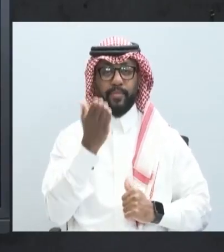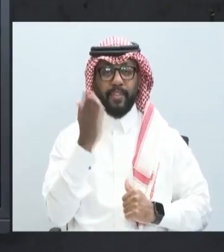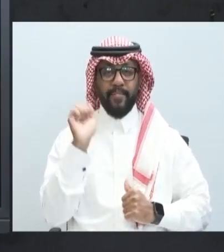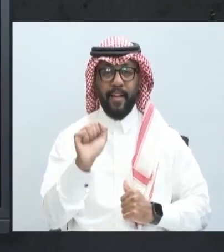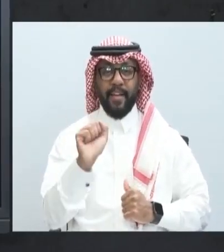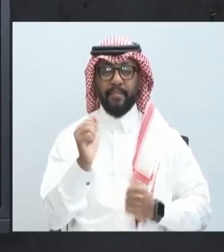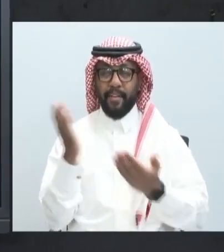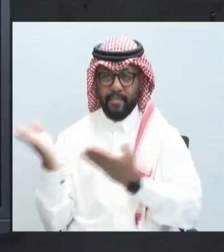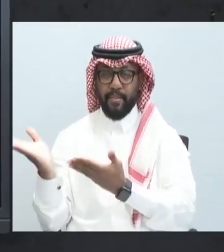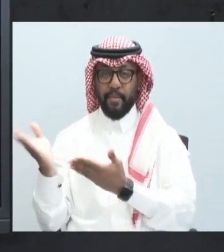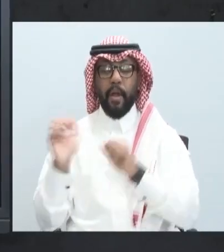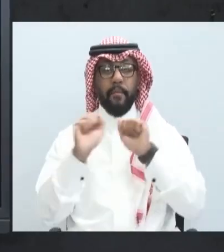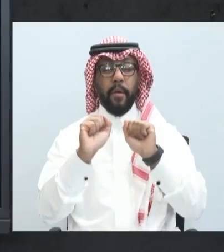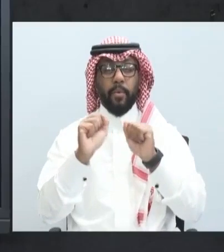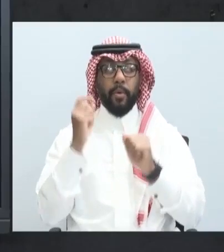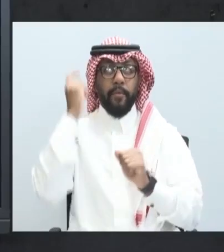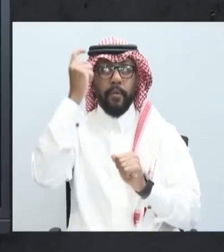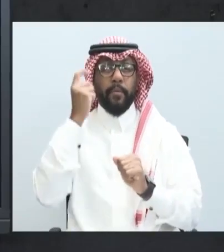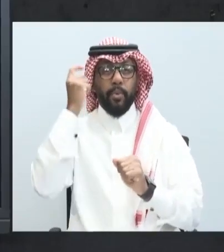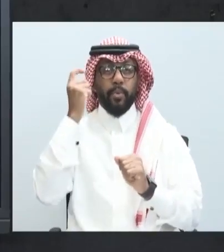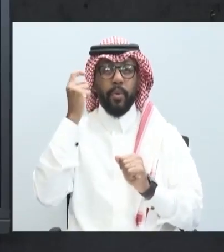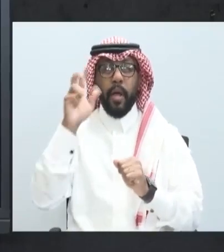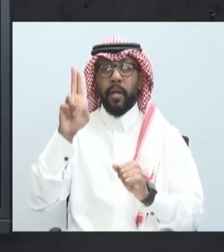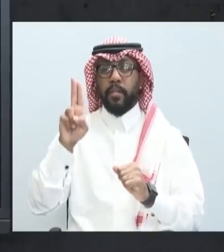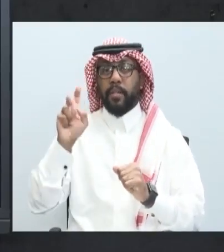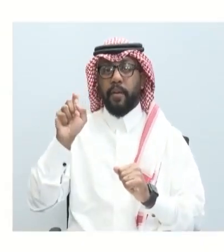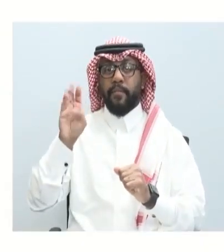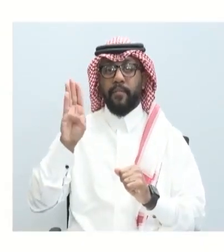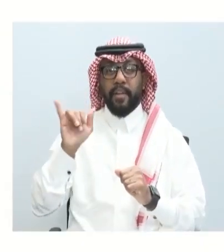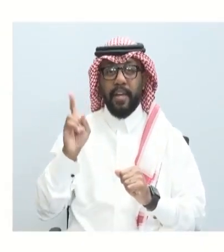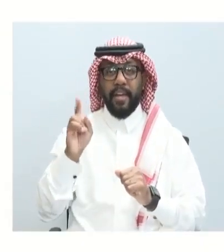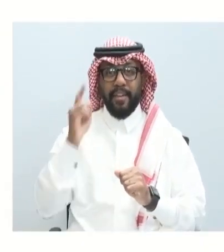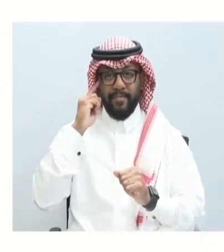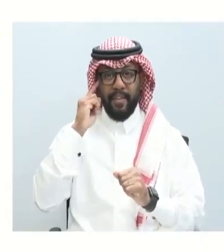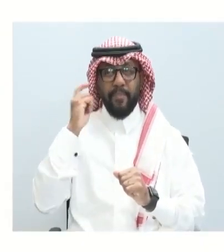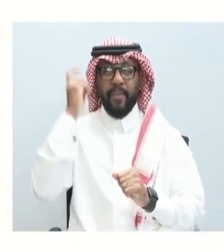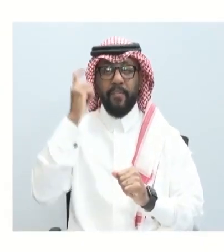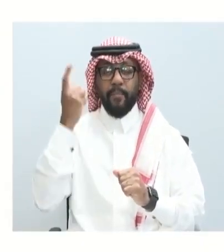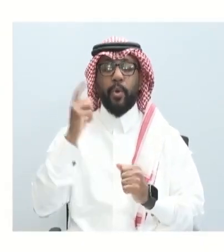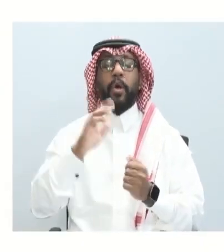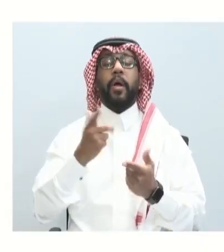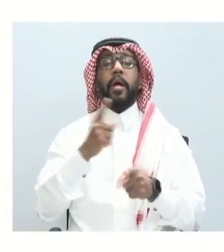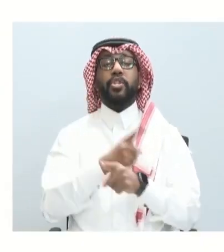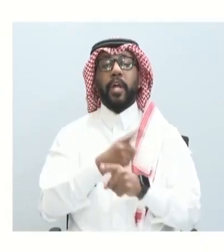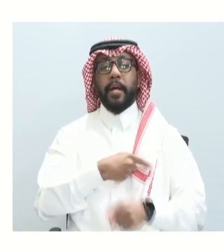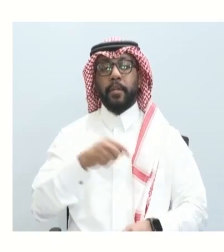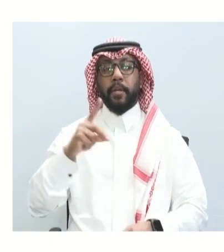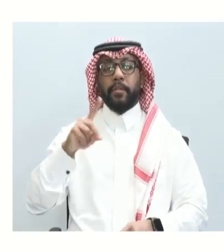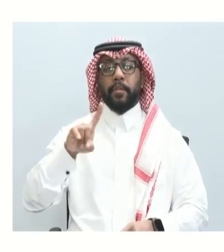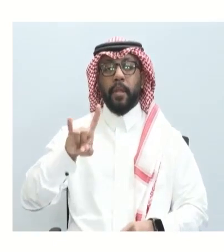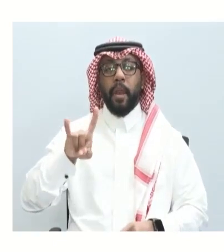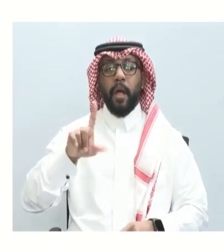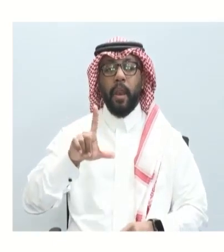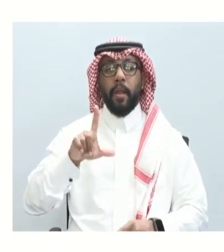ماده التفكير الناقد معكم الاستاذ طلال المهباش ومترجم لغه الاشاره الاستاذ بندر